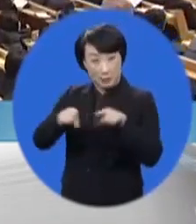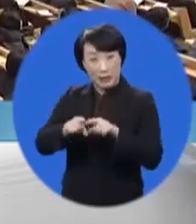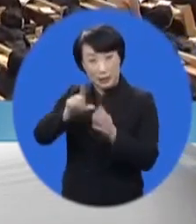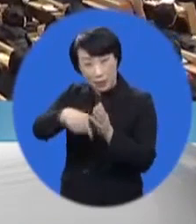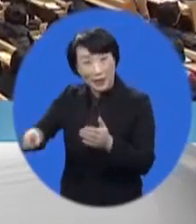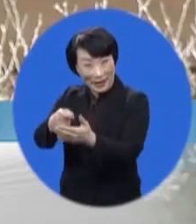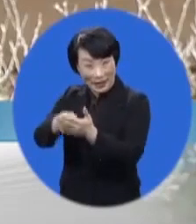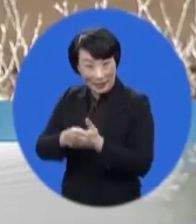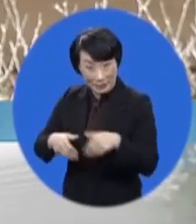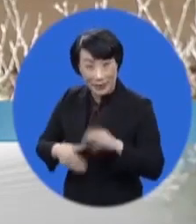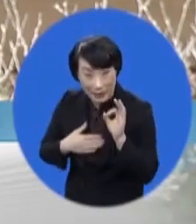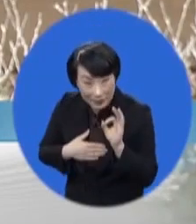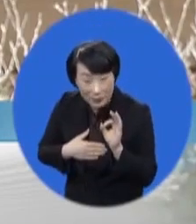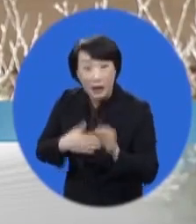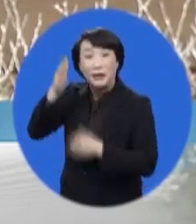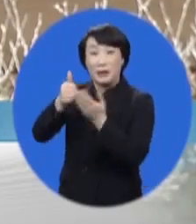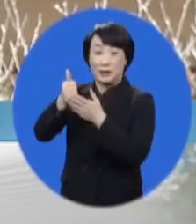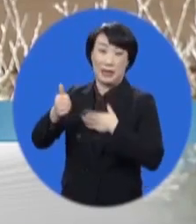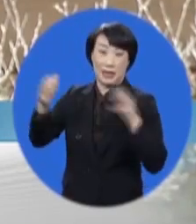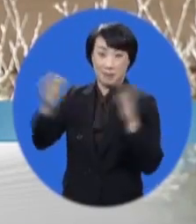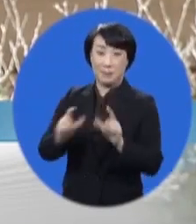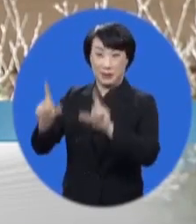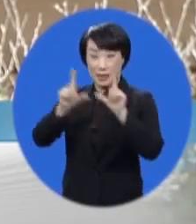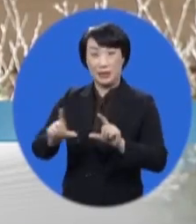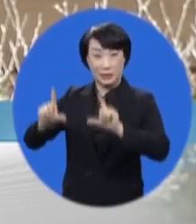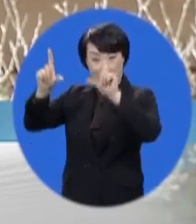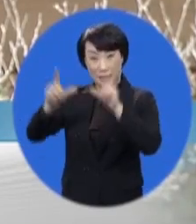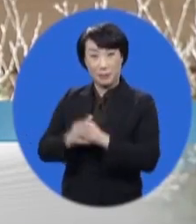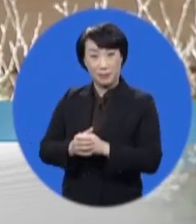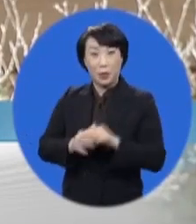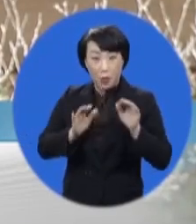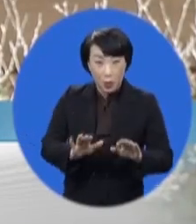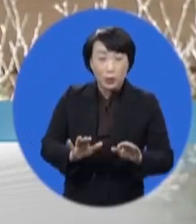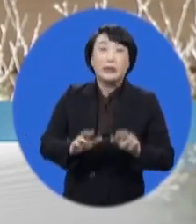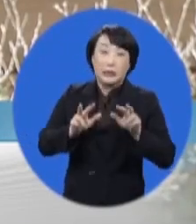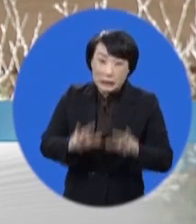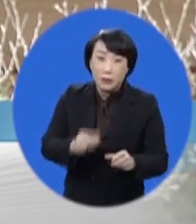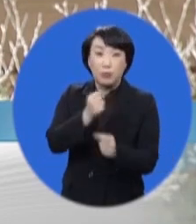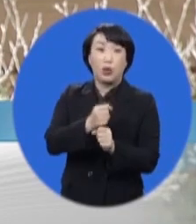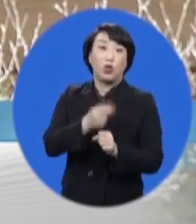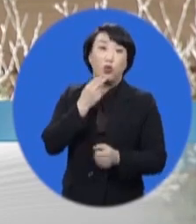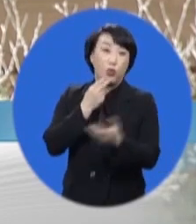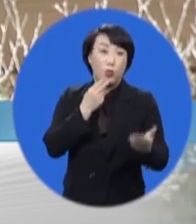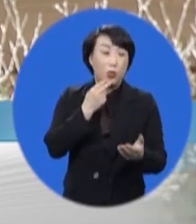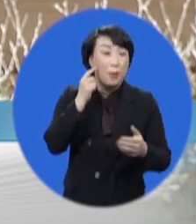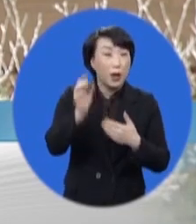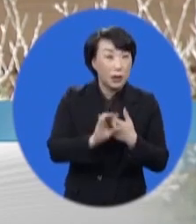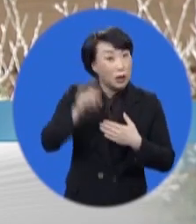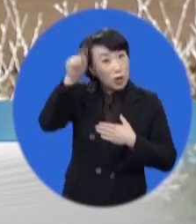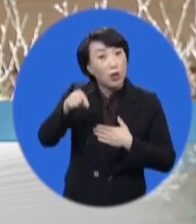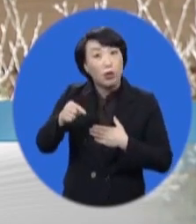세월을 아끼면서 하나님과 함께 살 수 있는 날 오늘 만들지 않냐면, 만약에